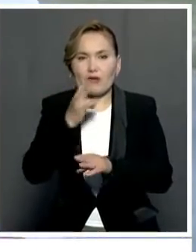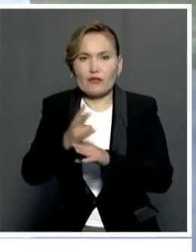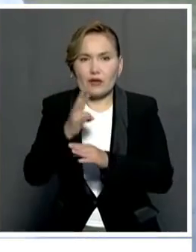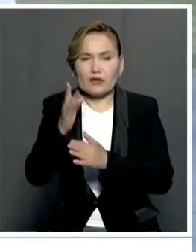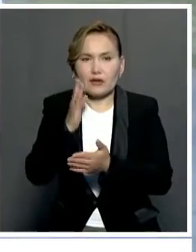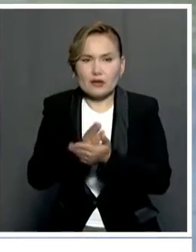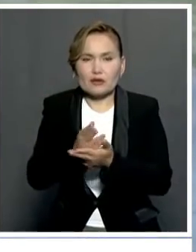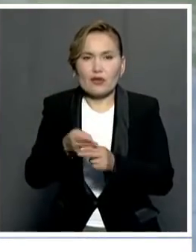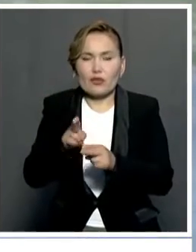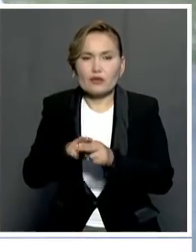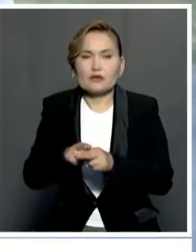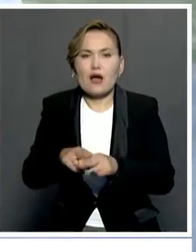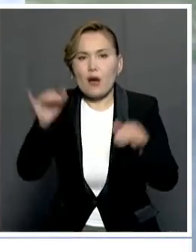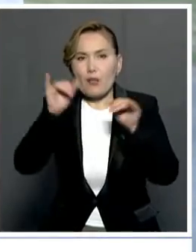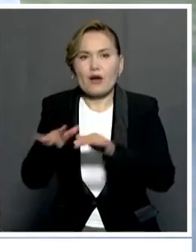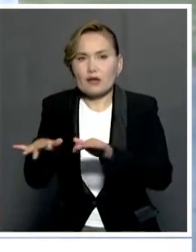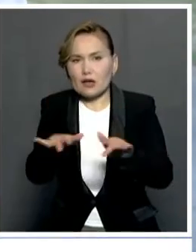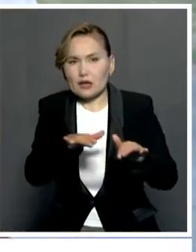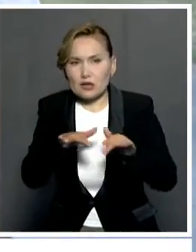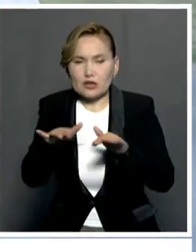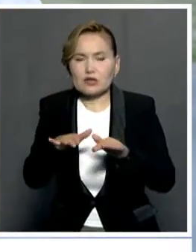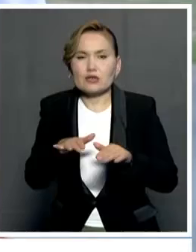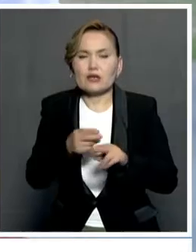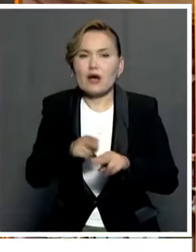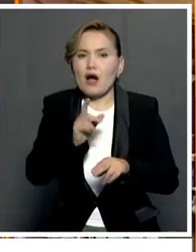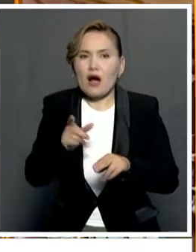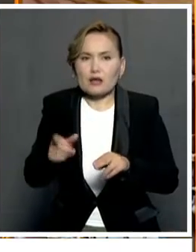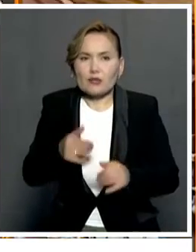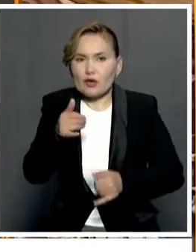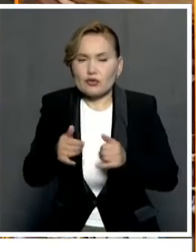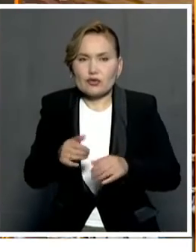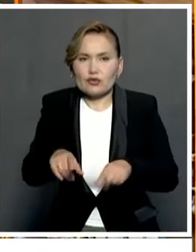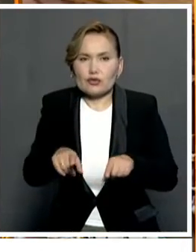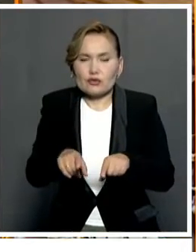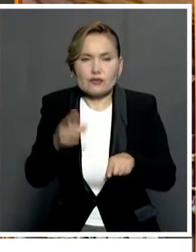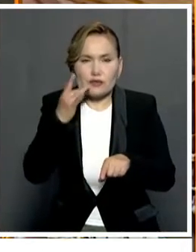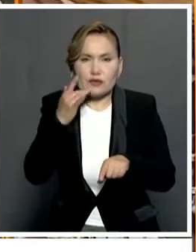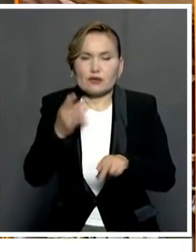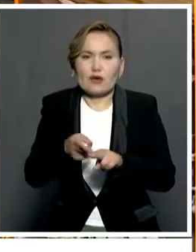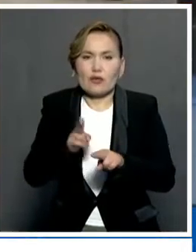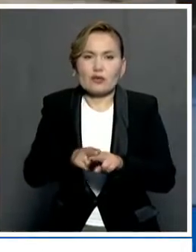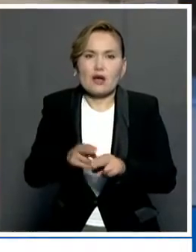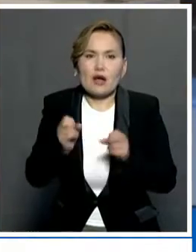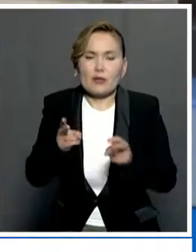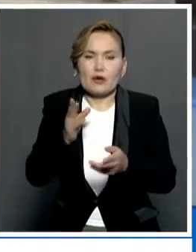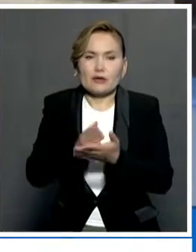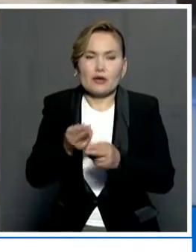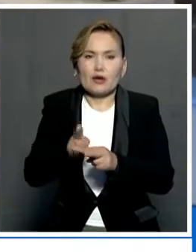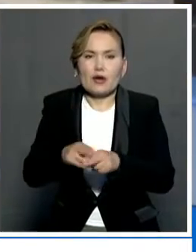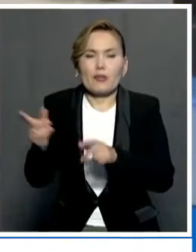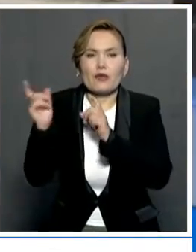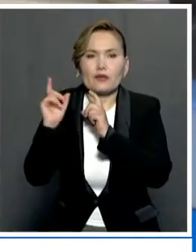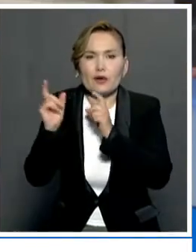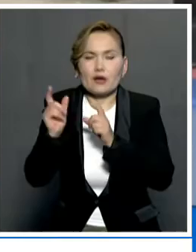мал кешеді, адам атпен жүреді. Ода құдай білсін, радиация бар ма? Жалпы ауданда цемент зауыты ашылғалы таудан қиыршық тас таситын